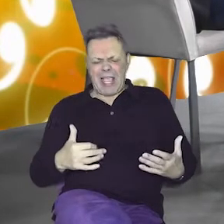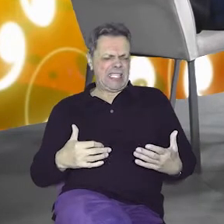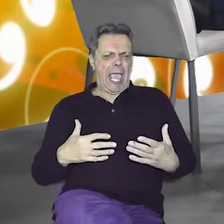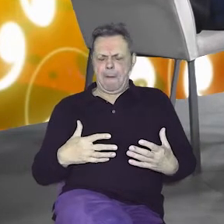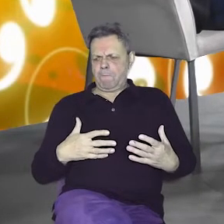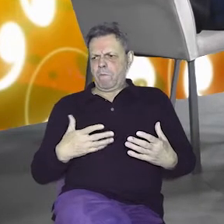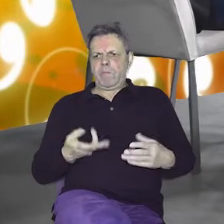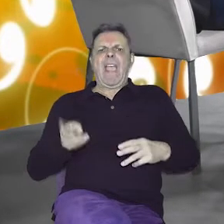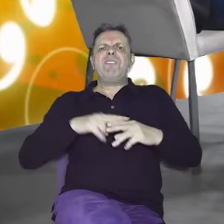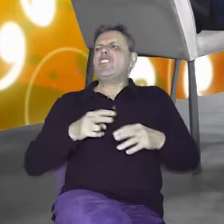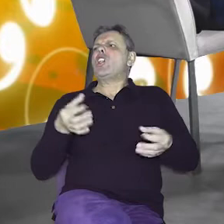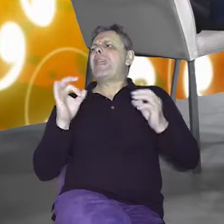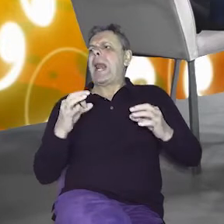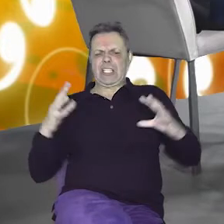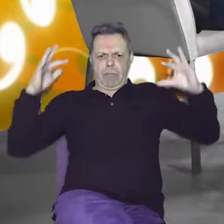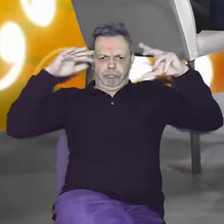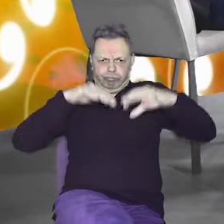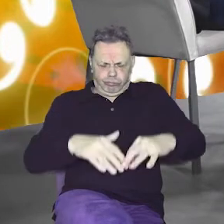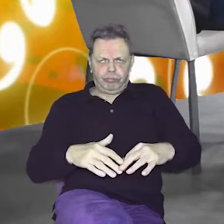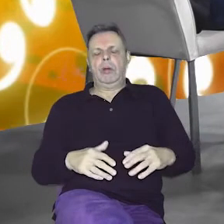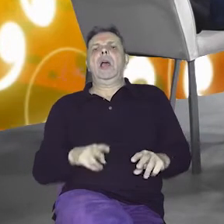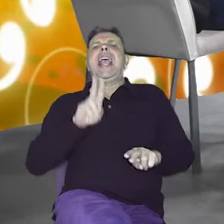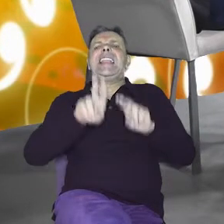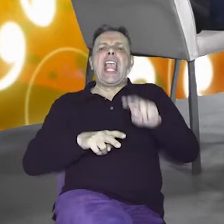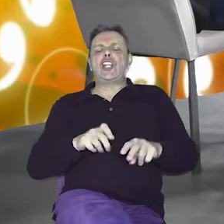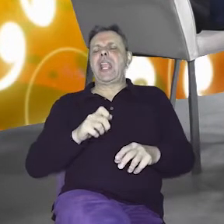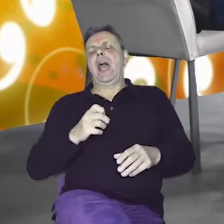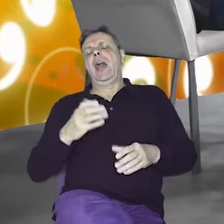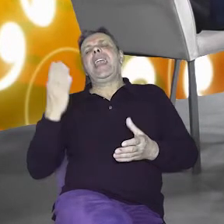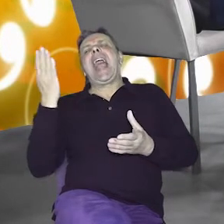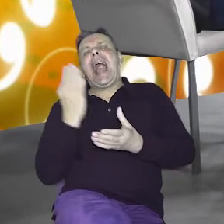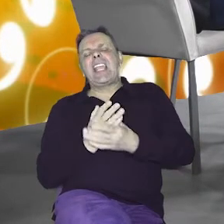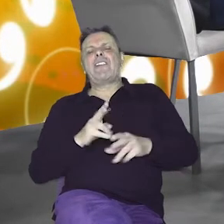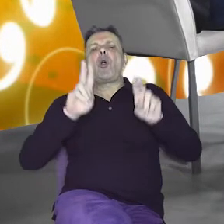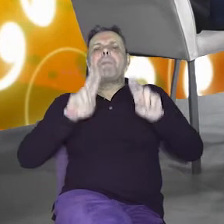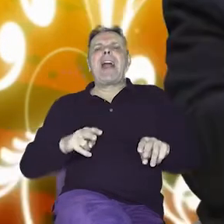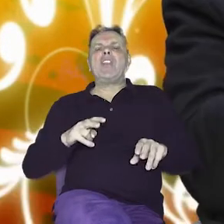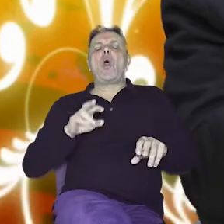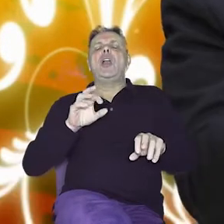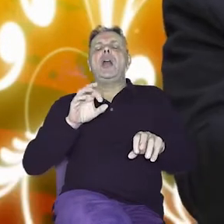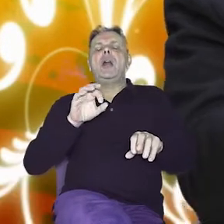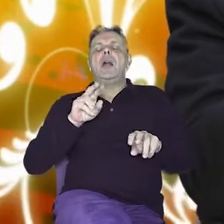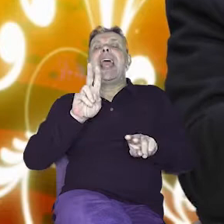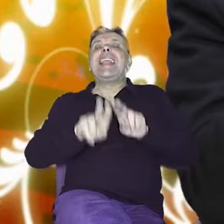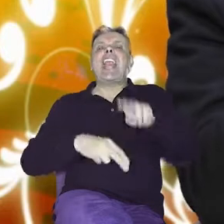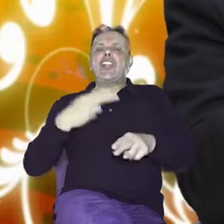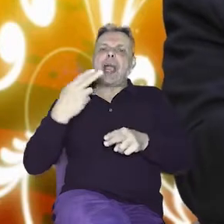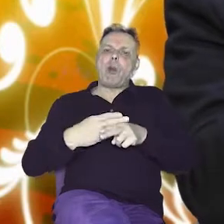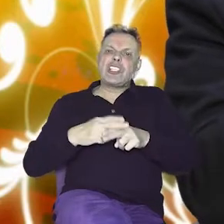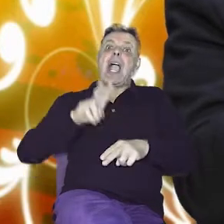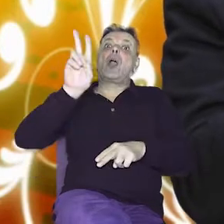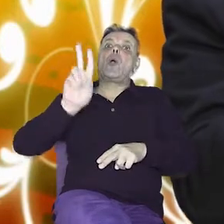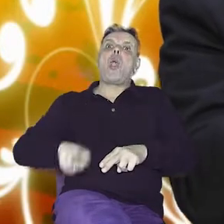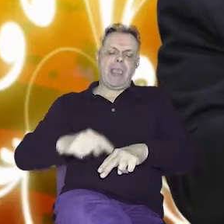je interdisciplinarni, multidisciplinarni pristup je conditio sine qua non liječenja,